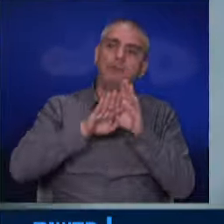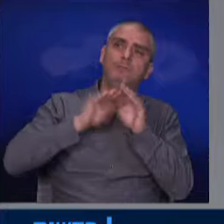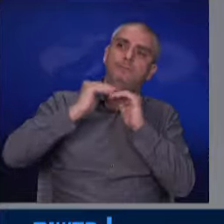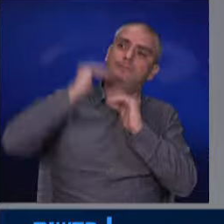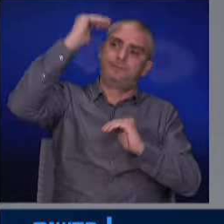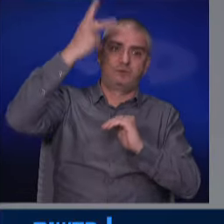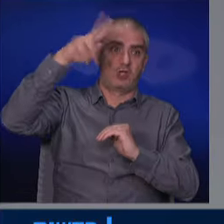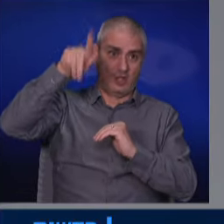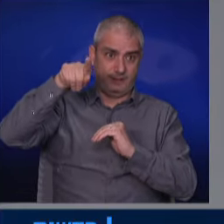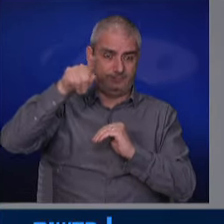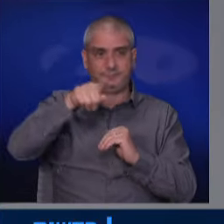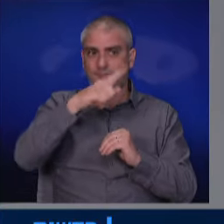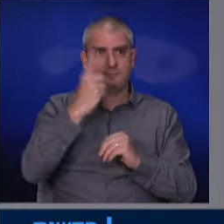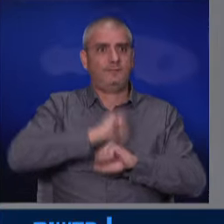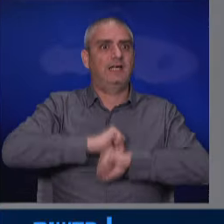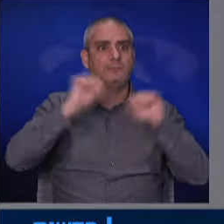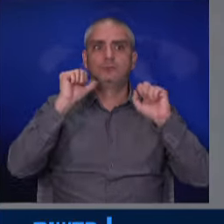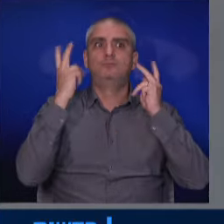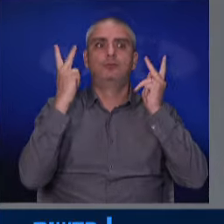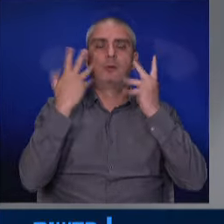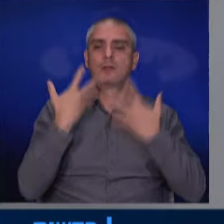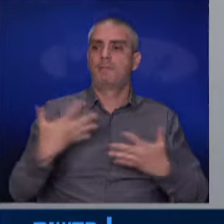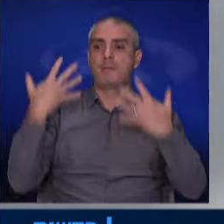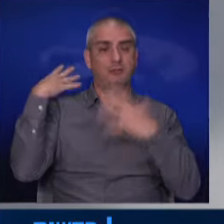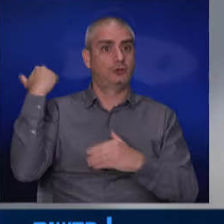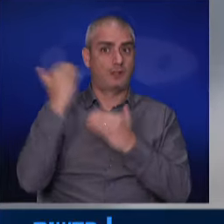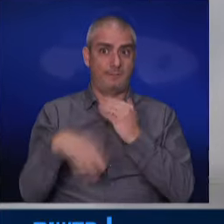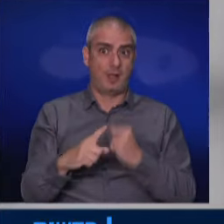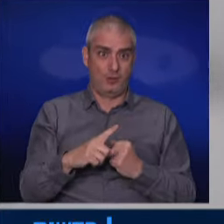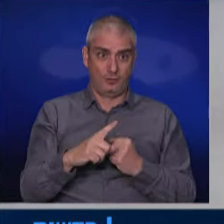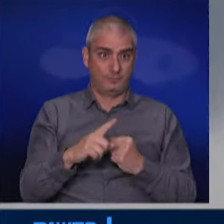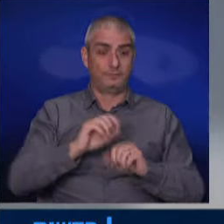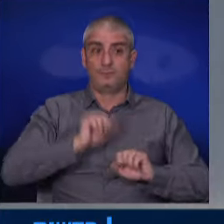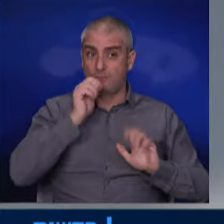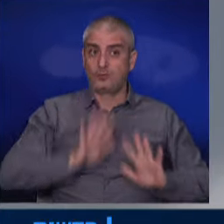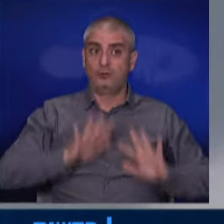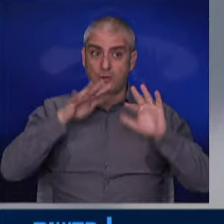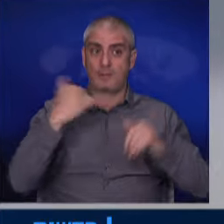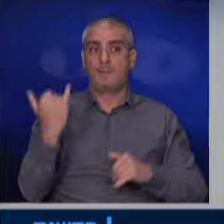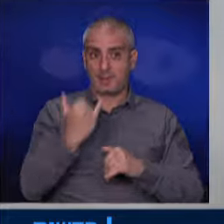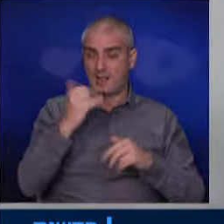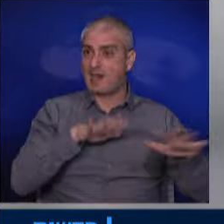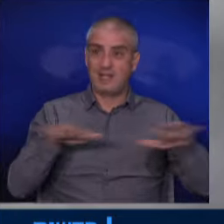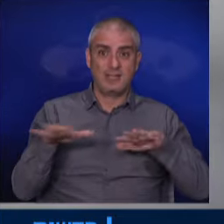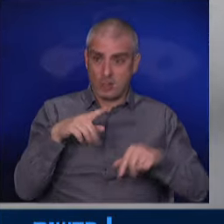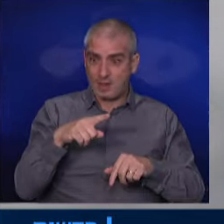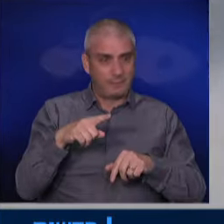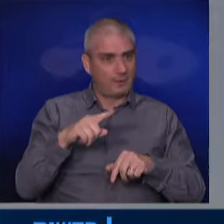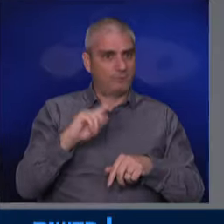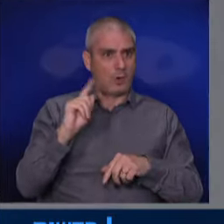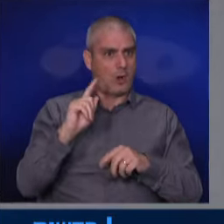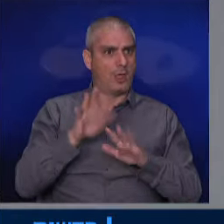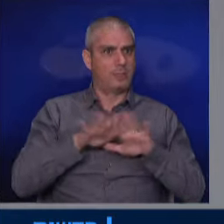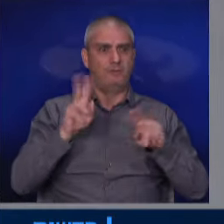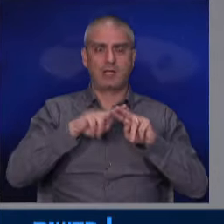האי. מדובר באחת מההתפרצויות המשמעותיות בעשור האחרון. הצונאמי, שמלווה בדרך כלל רעידות אדמה, לא נחשב לשכיח